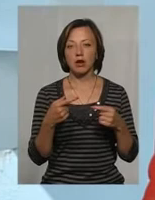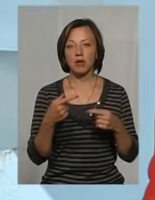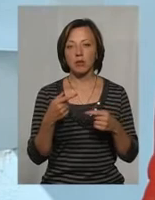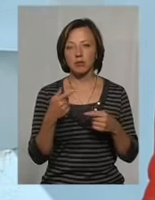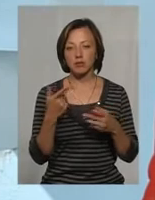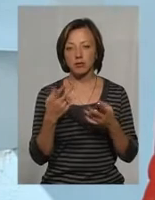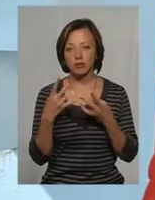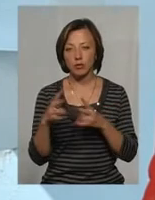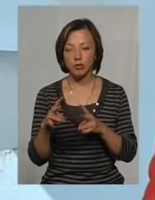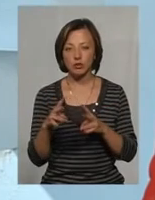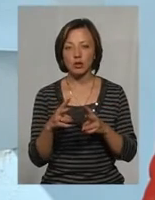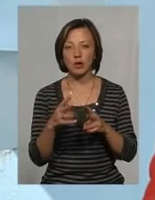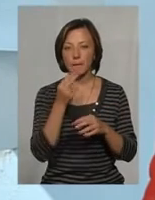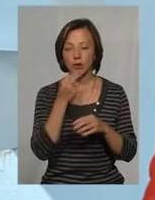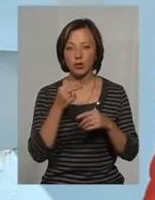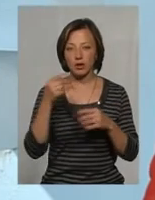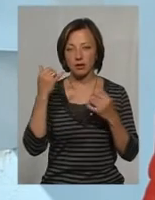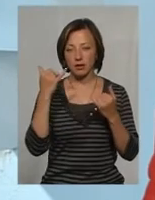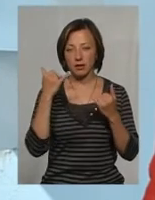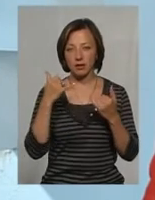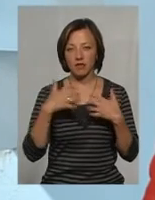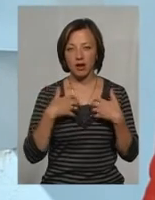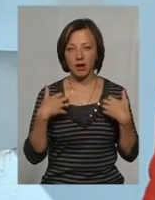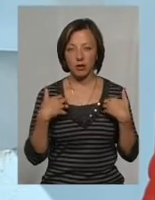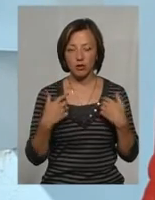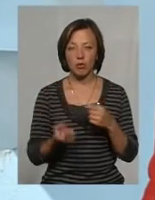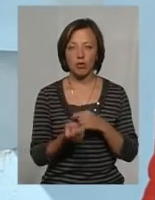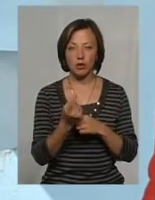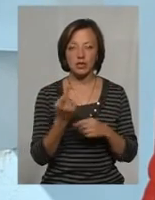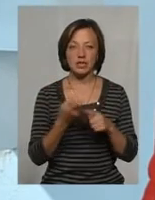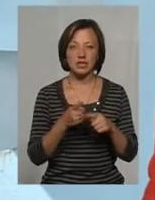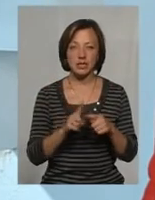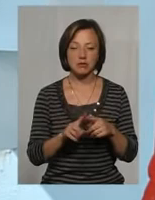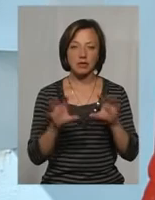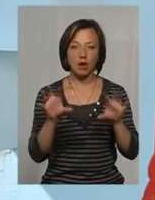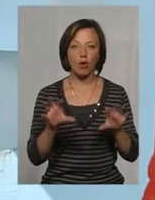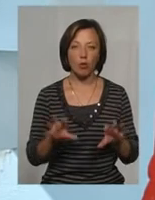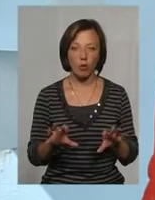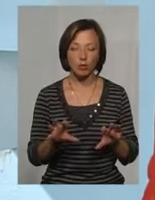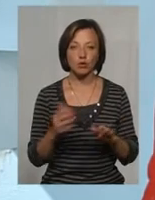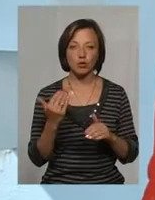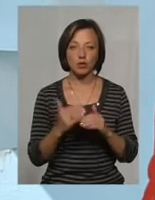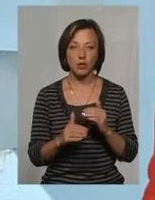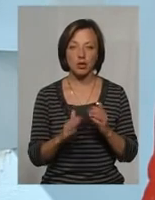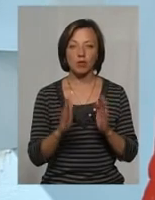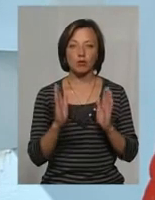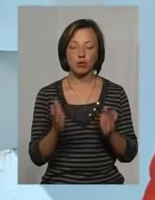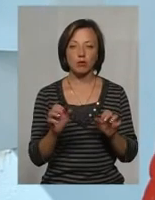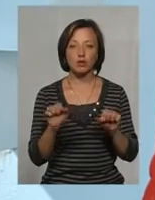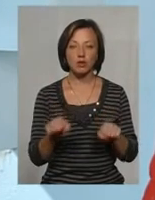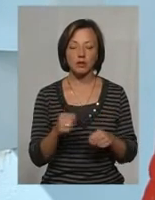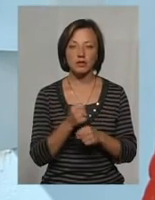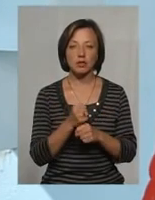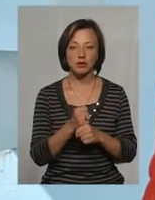продукти, тваринного походження здоров'я та благополуччя тварин. І цим законом вже буде можливість